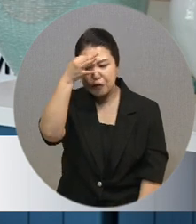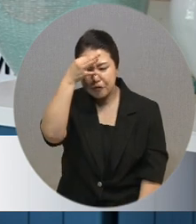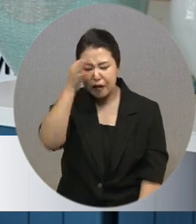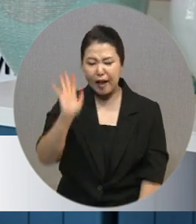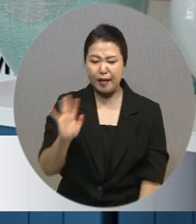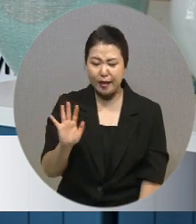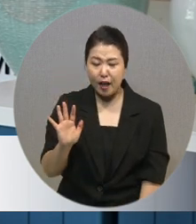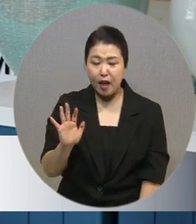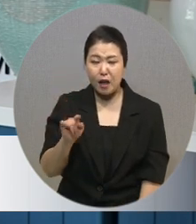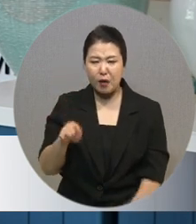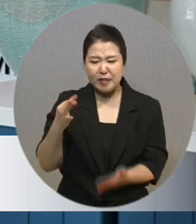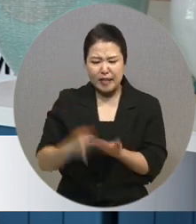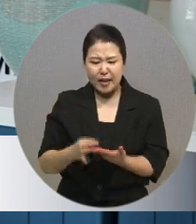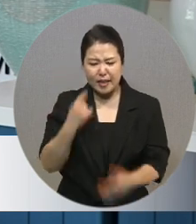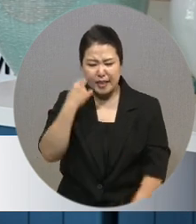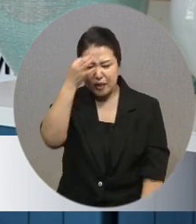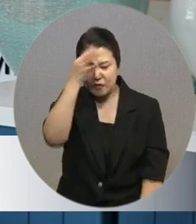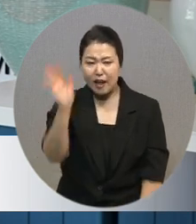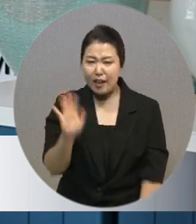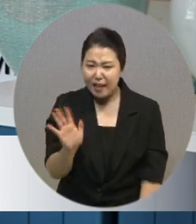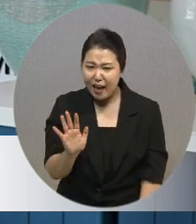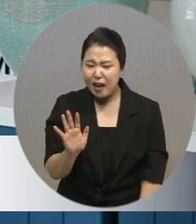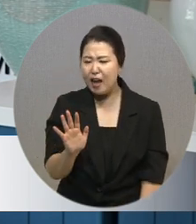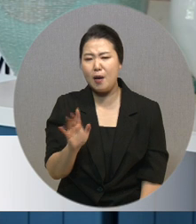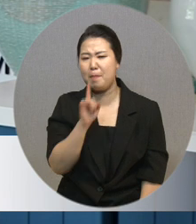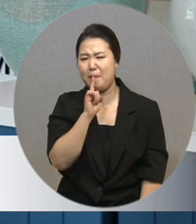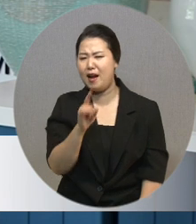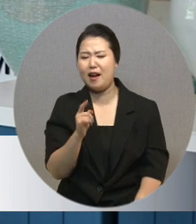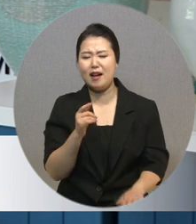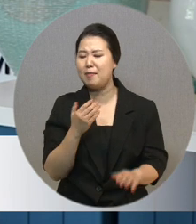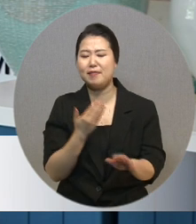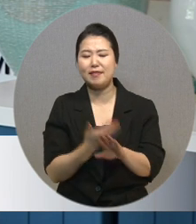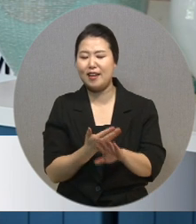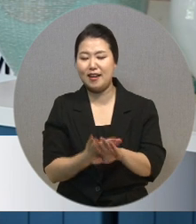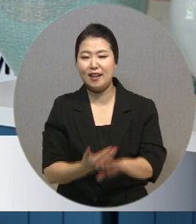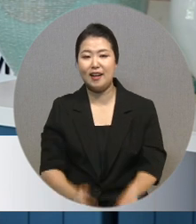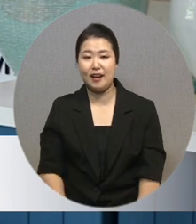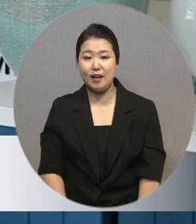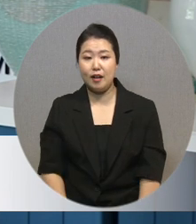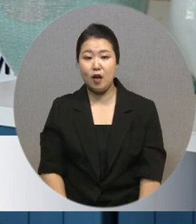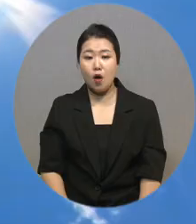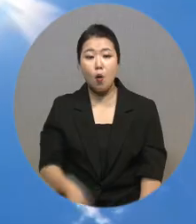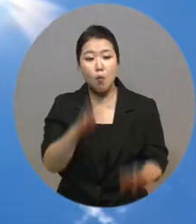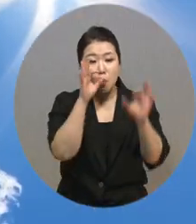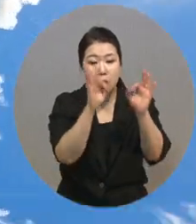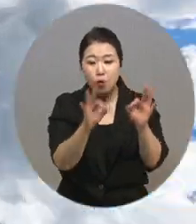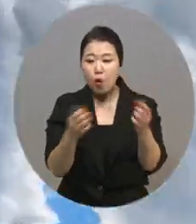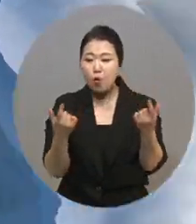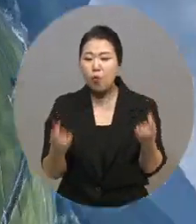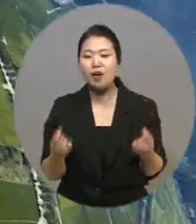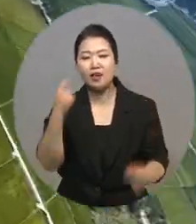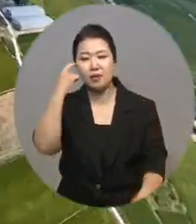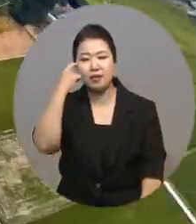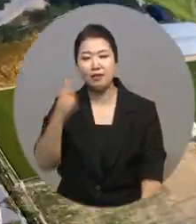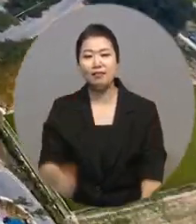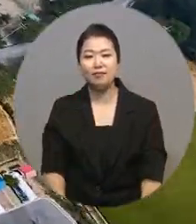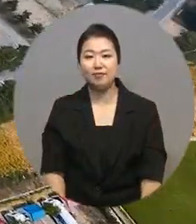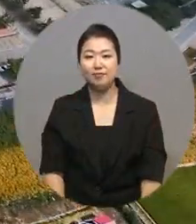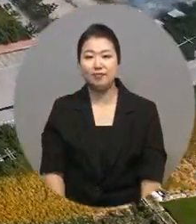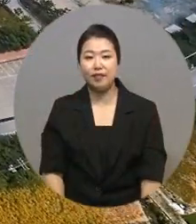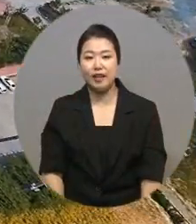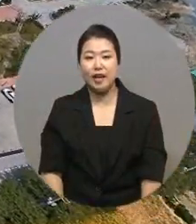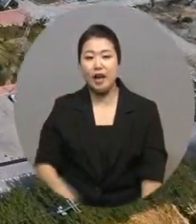해서 그걸 그거를 예술 작품이 아니라고 말할 수는 없죠 그니까 동등하다고 더는 생각을 해요 작가가